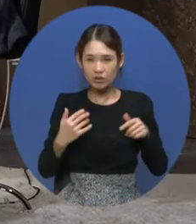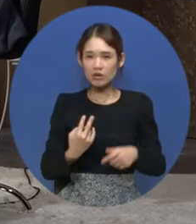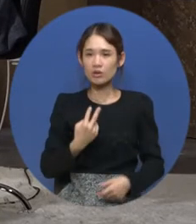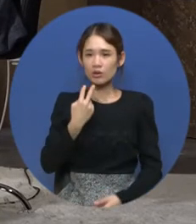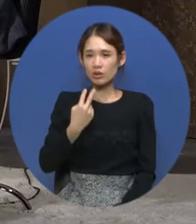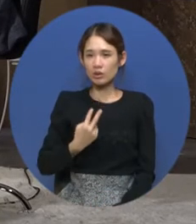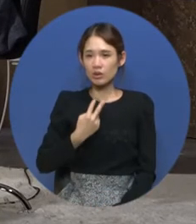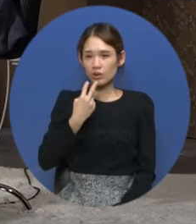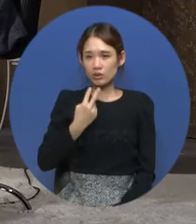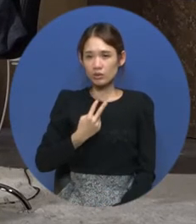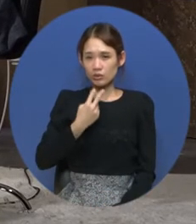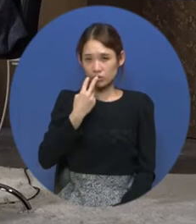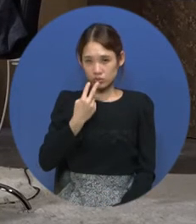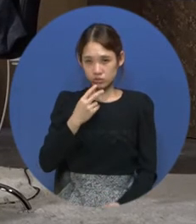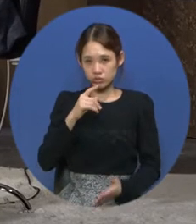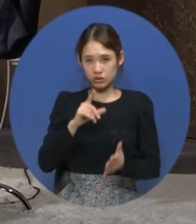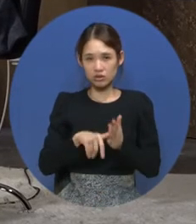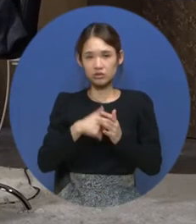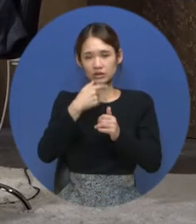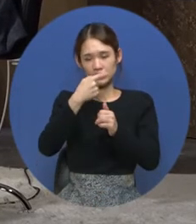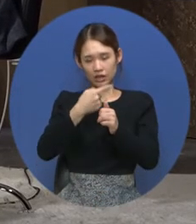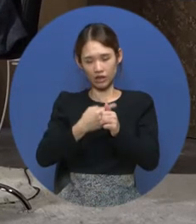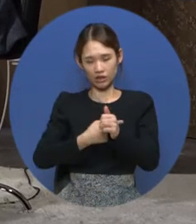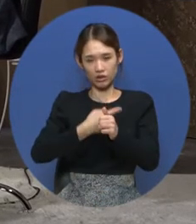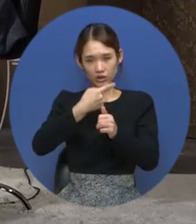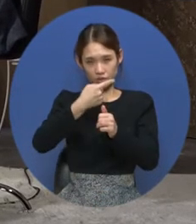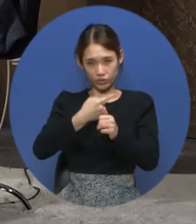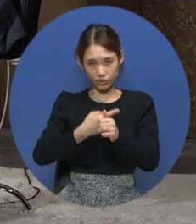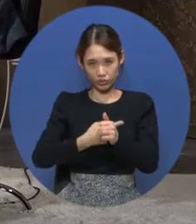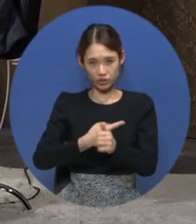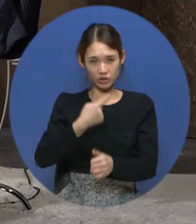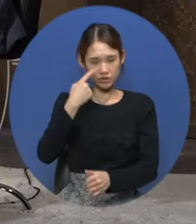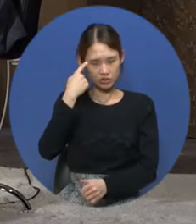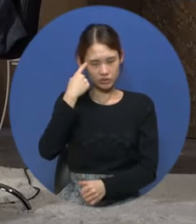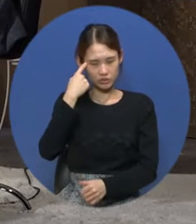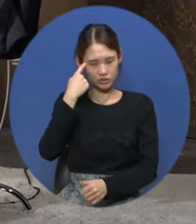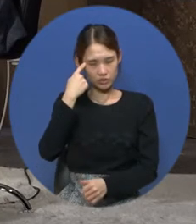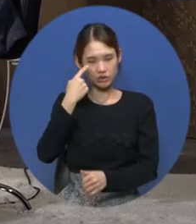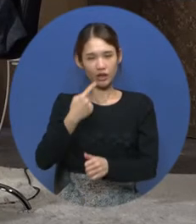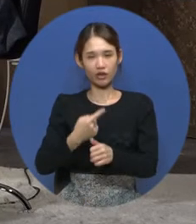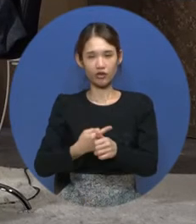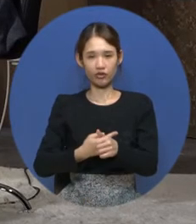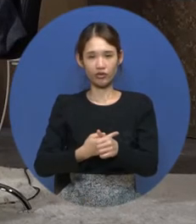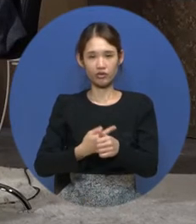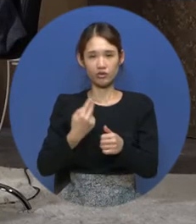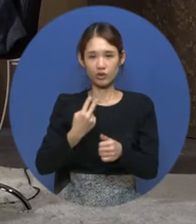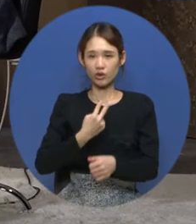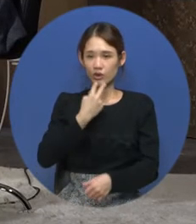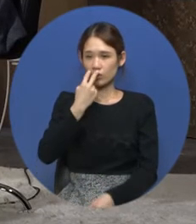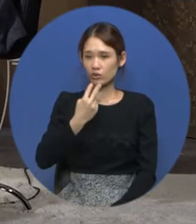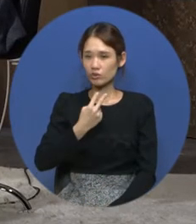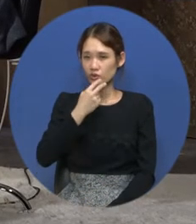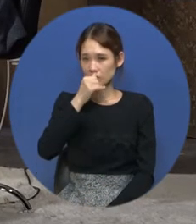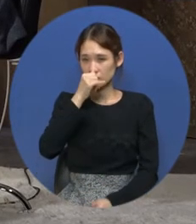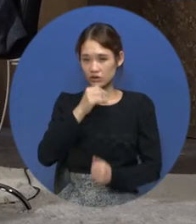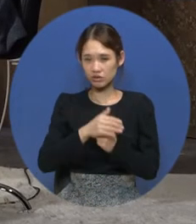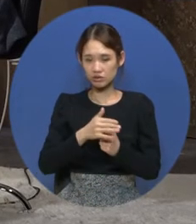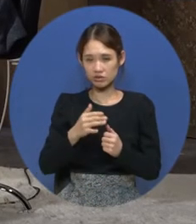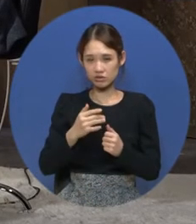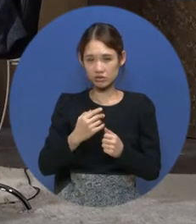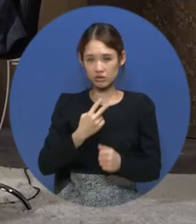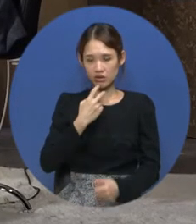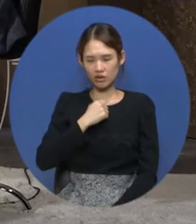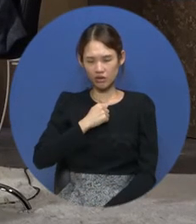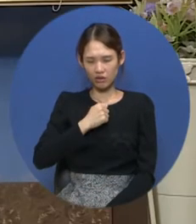때는 저는 자연스럽게 그가 우위 집중의 놓치고 있기 때문에 모르는데 숨이 가빠지고 좀 시기가